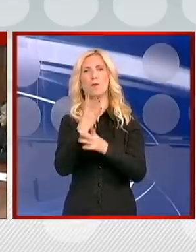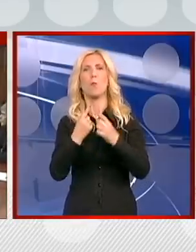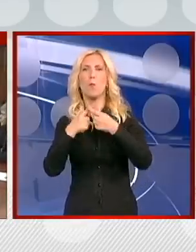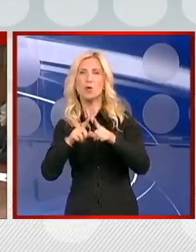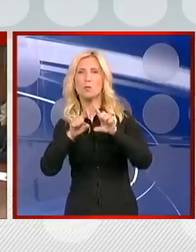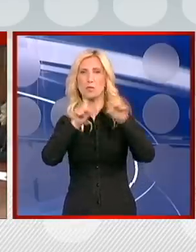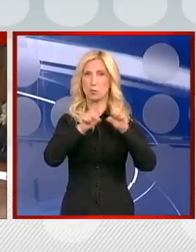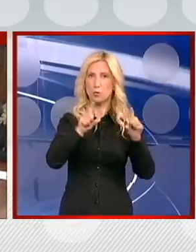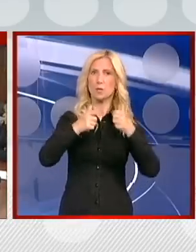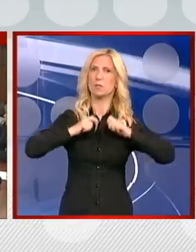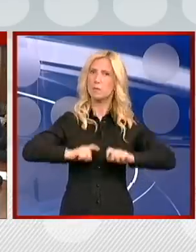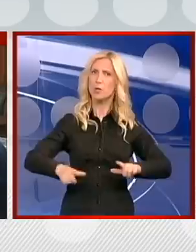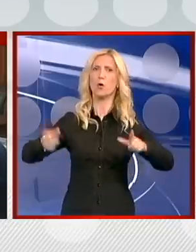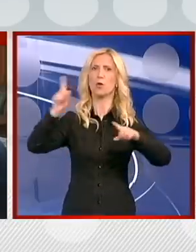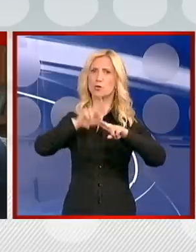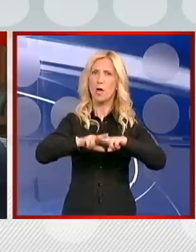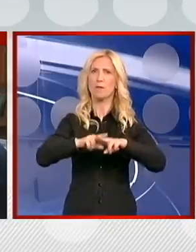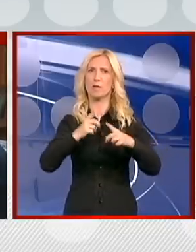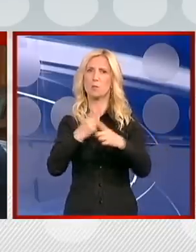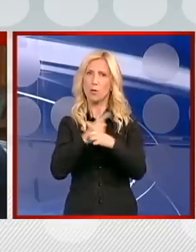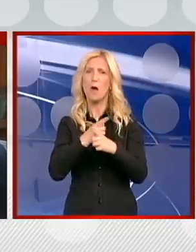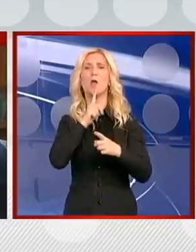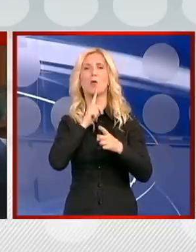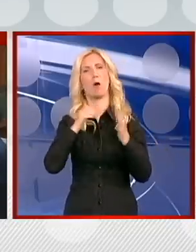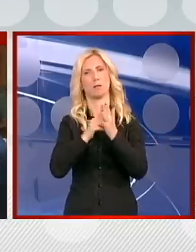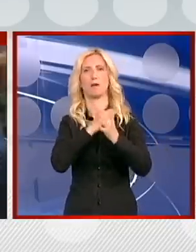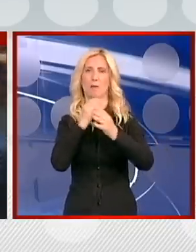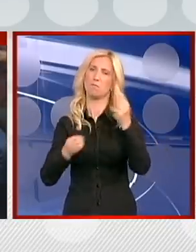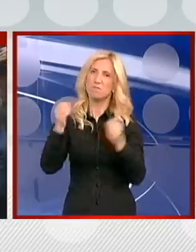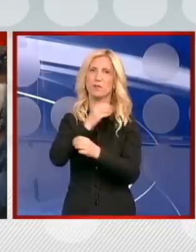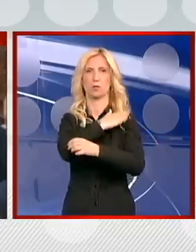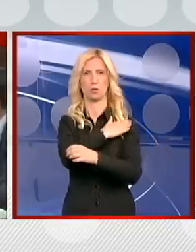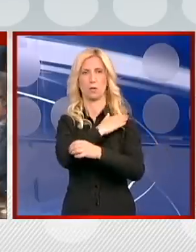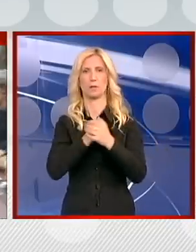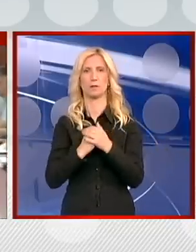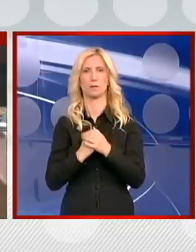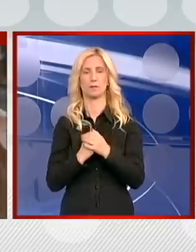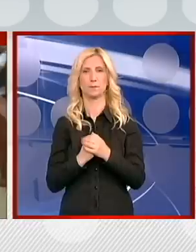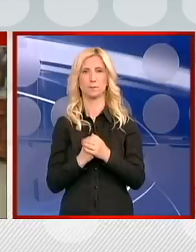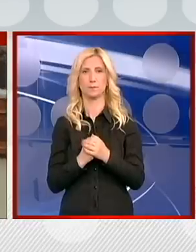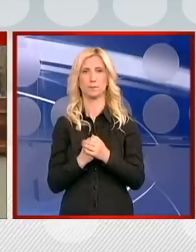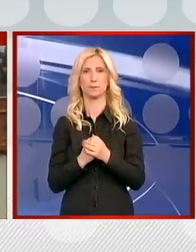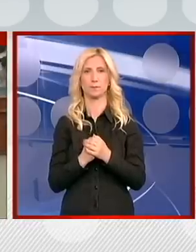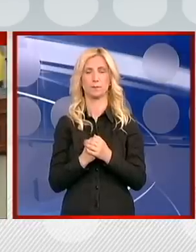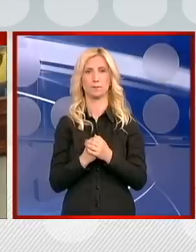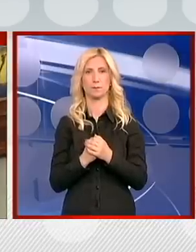posebne institucije za mirno rešavanje sporova na koje se treba više oslanjati.